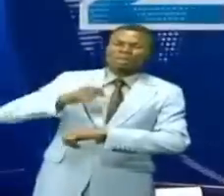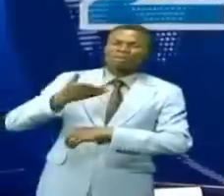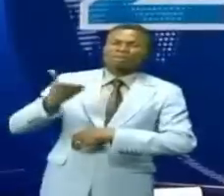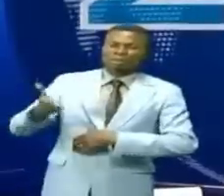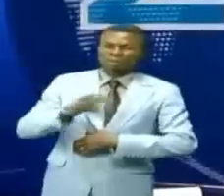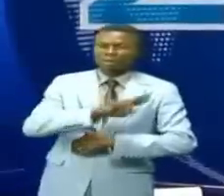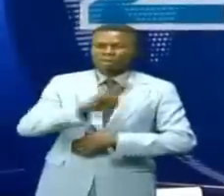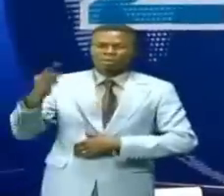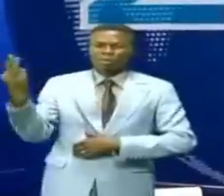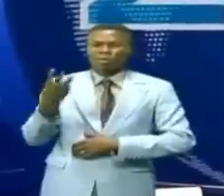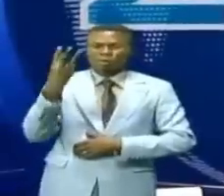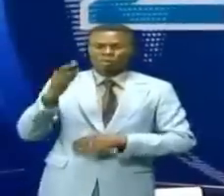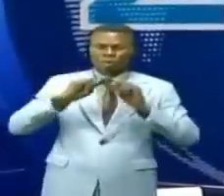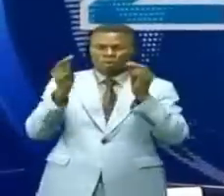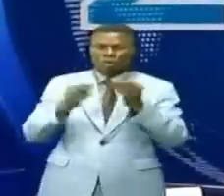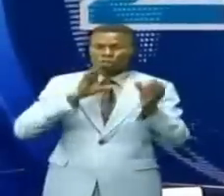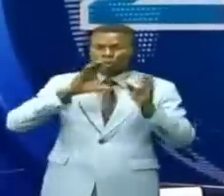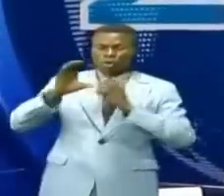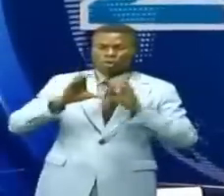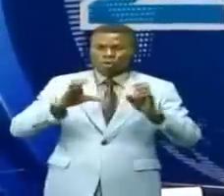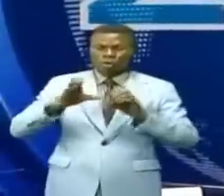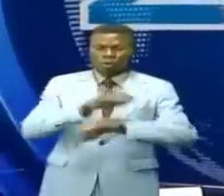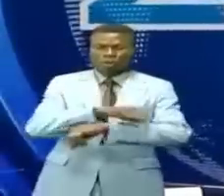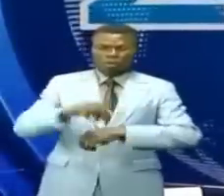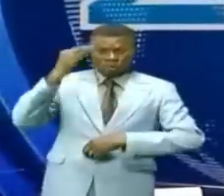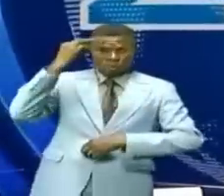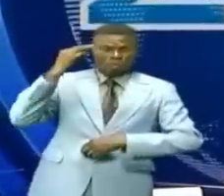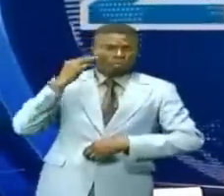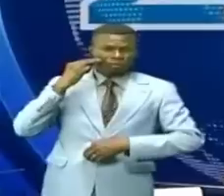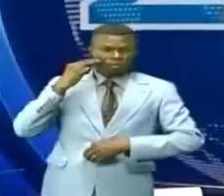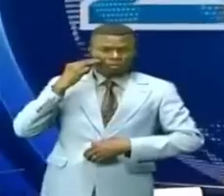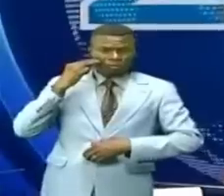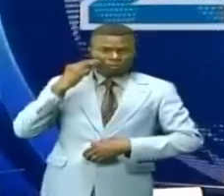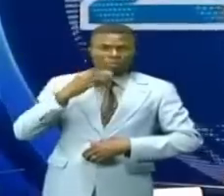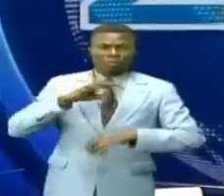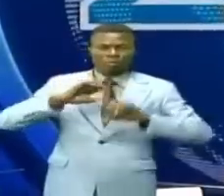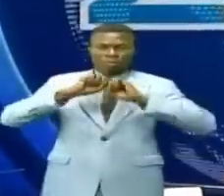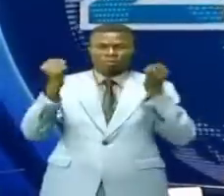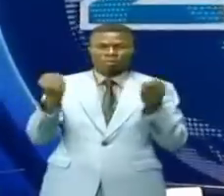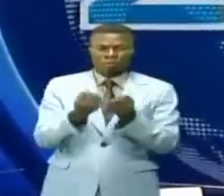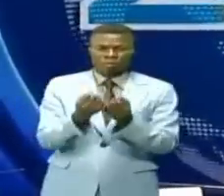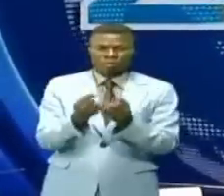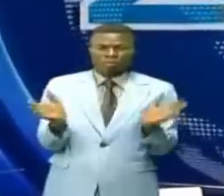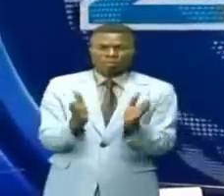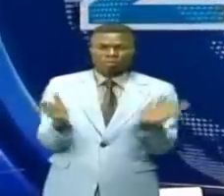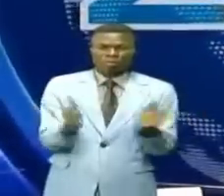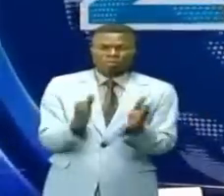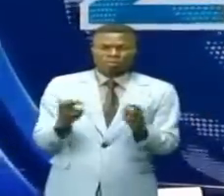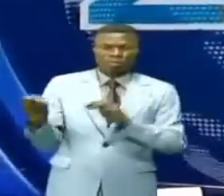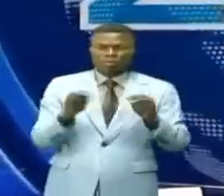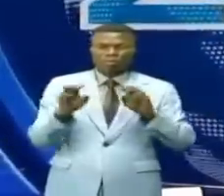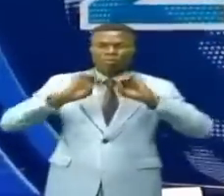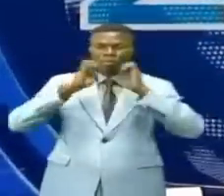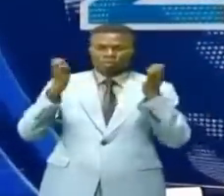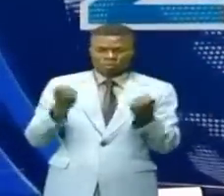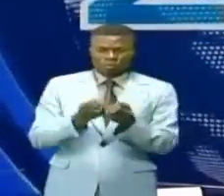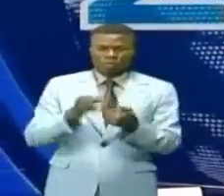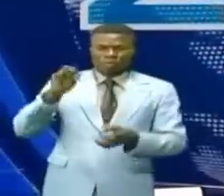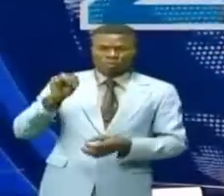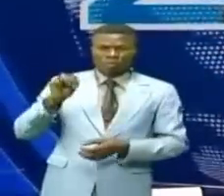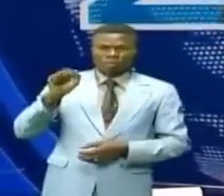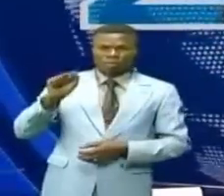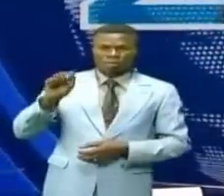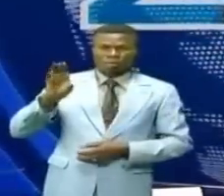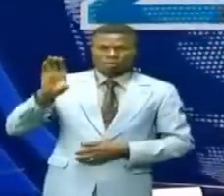2023 pour la cellule de communication du ministère de l'Entrepreneuriat, Petites et Moyennes Entreprises, Marthe